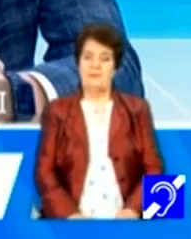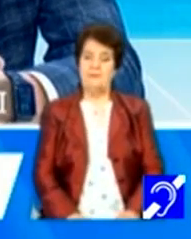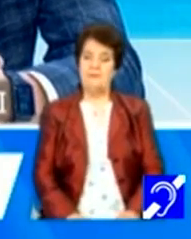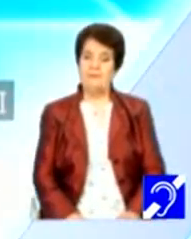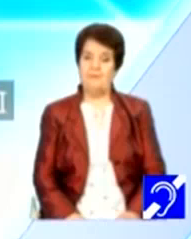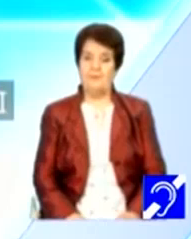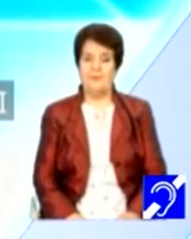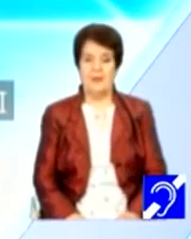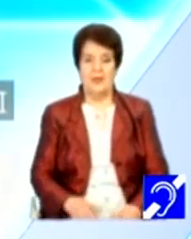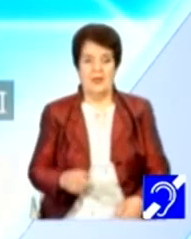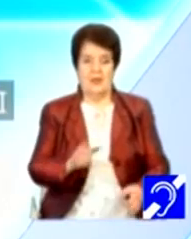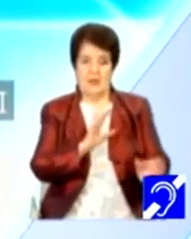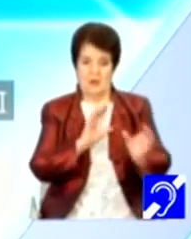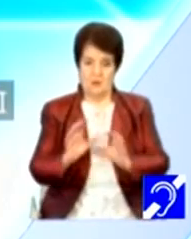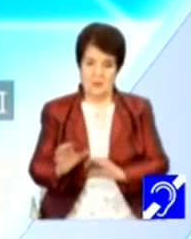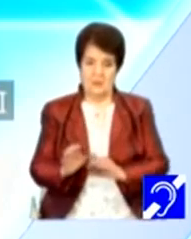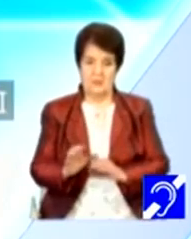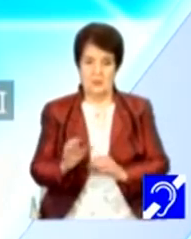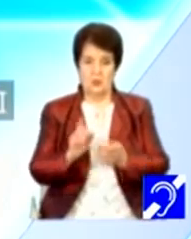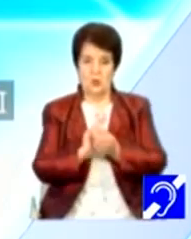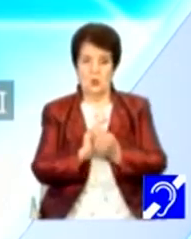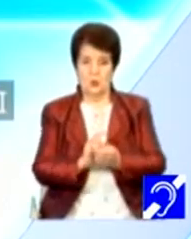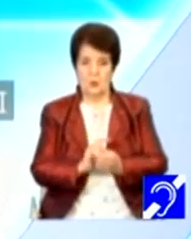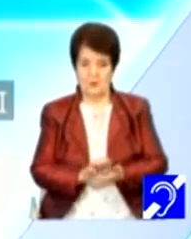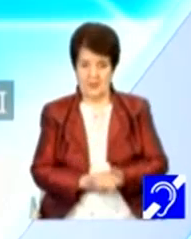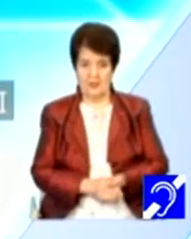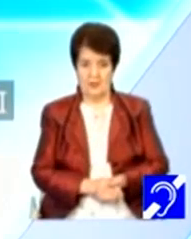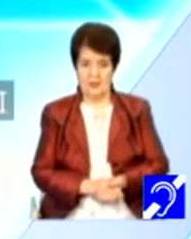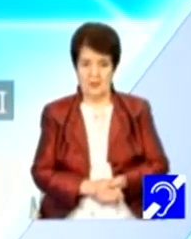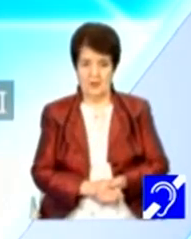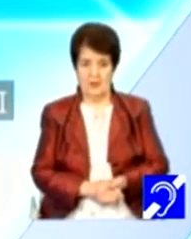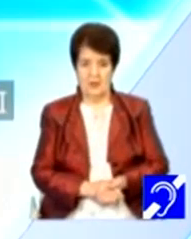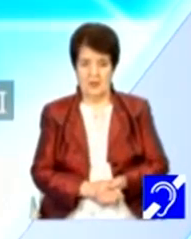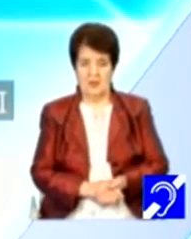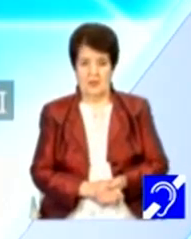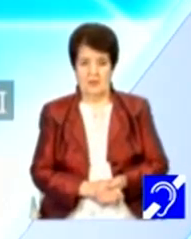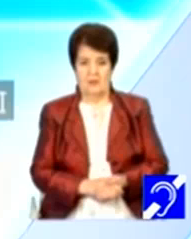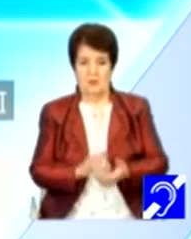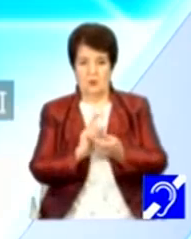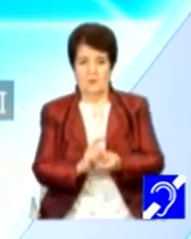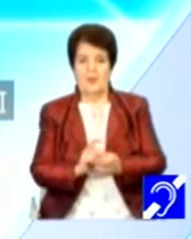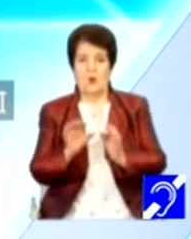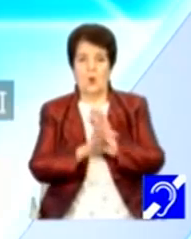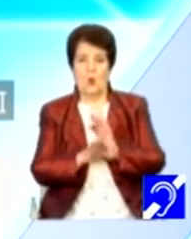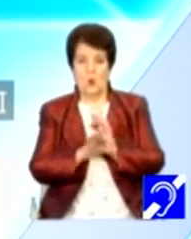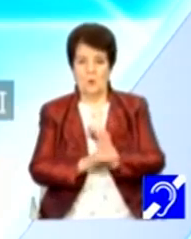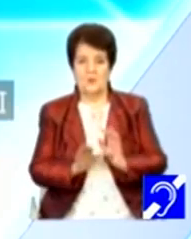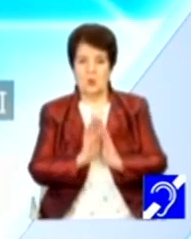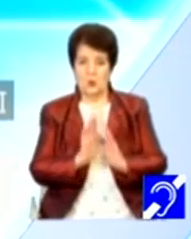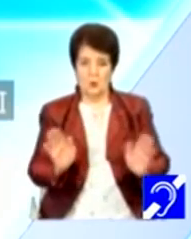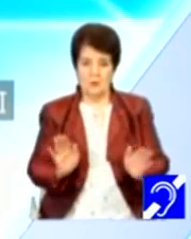Justiția poate fi asigurată și lupta cu SCA să aibă loc, lupta cu corupția, numai